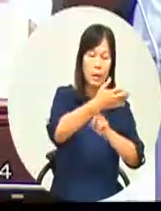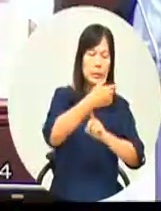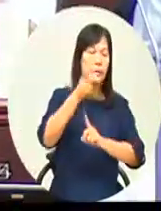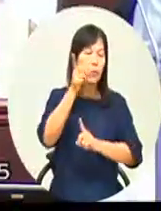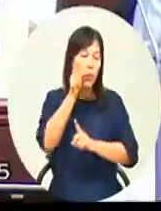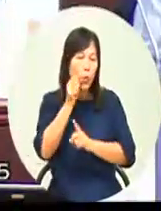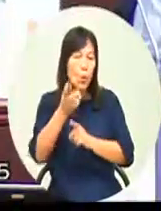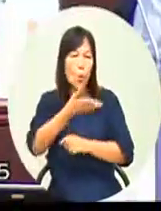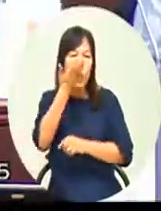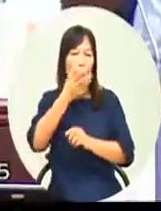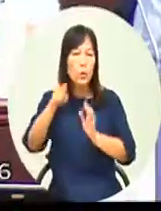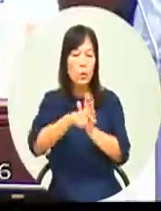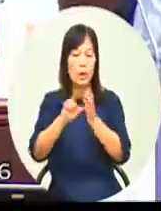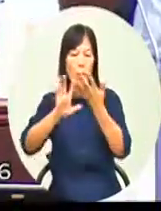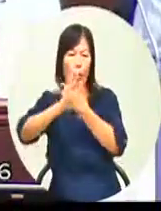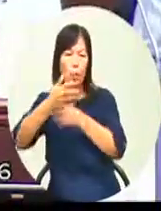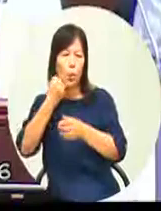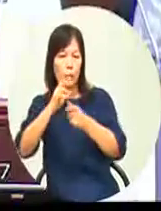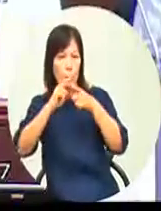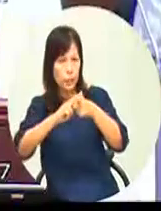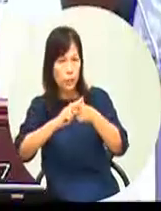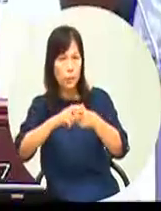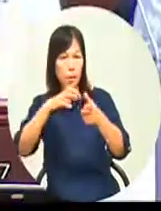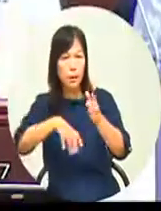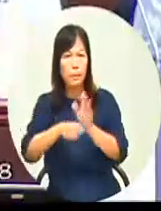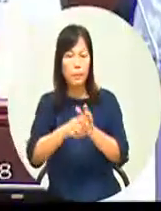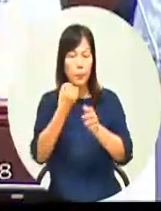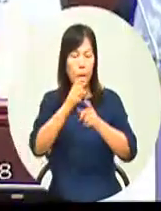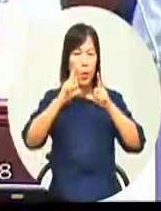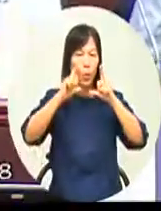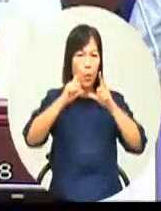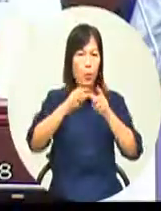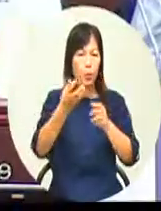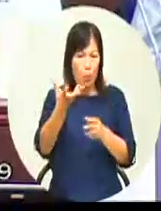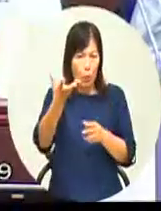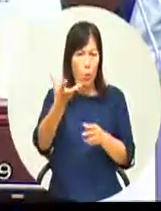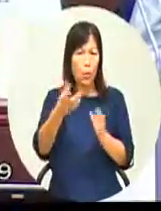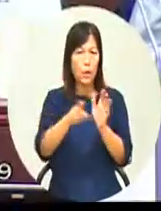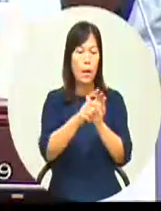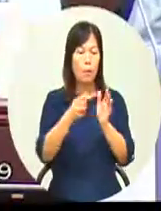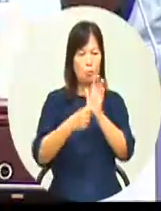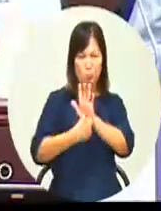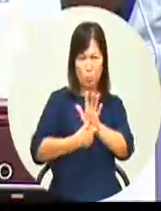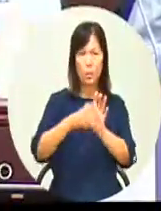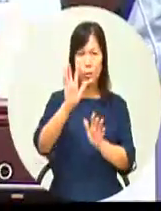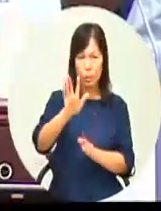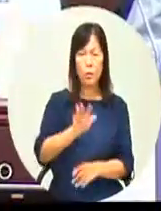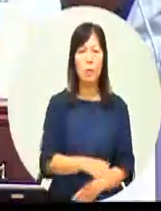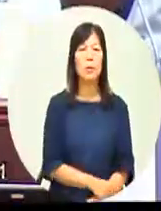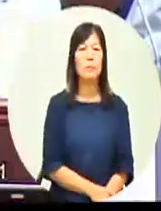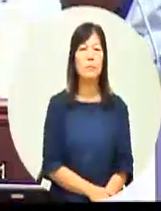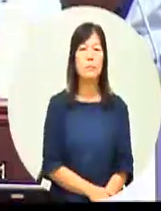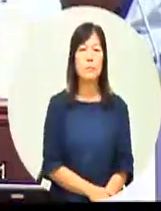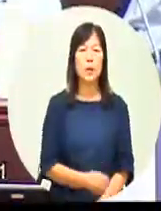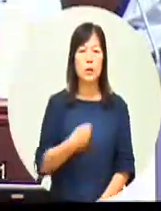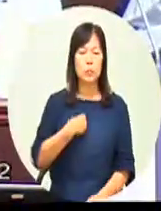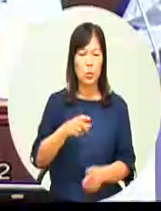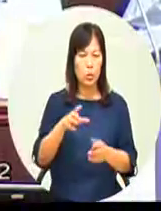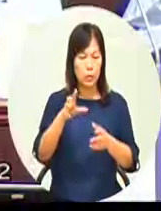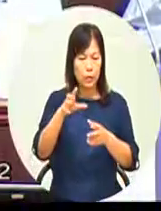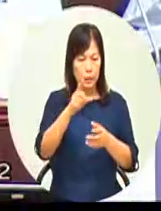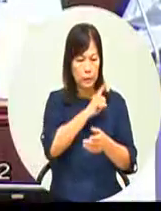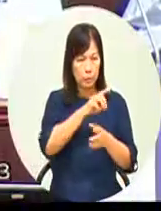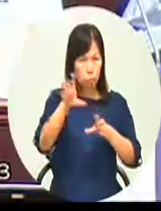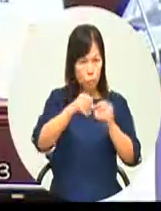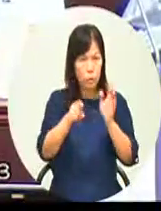其实在国外的旅游的推介上它的见光度是比较高，知名度也比较高的。所以我手上的资料来看呢，在